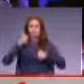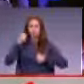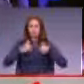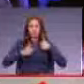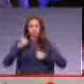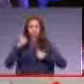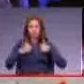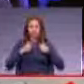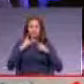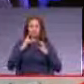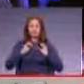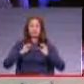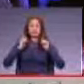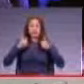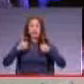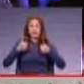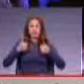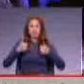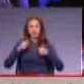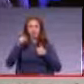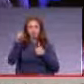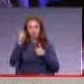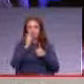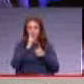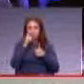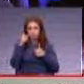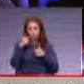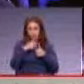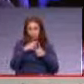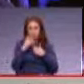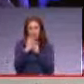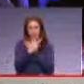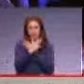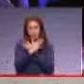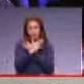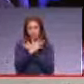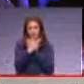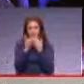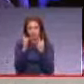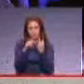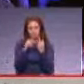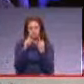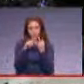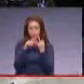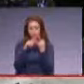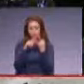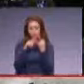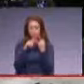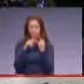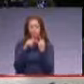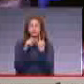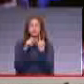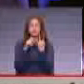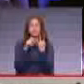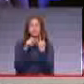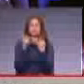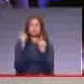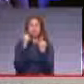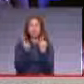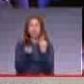يعني. حضرتك ومدام ناديه الجندي والفنان عادل امام كنتوا دايما اكتر اعلى ثلاث ايرادات في السوق. ده صحيح. هل هذه